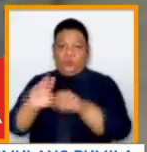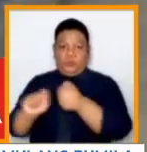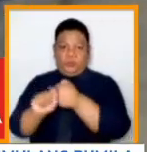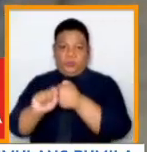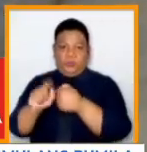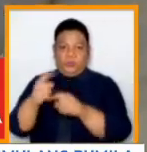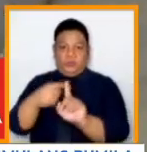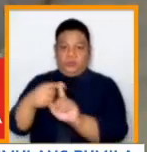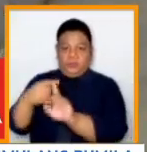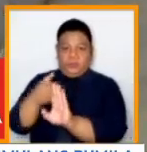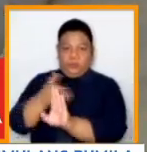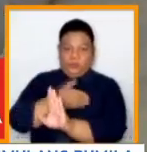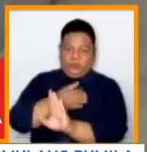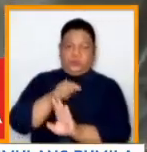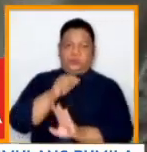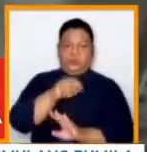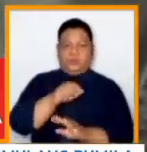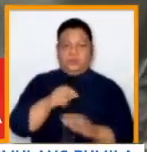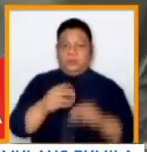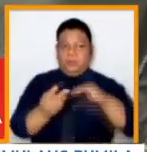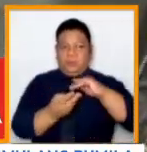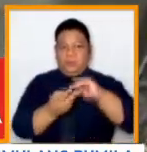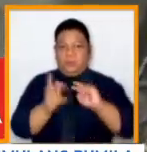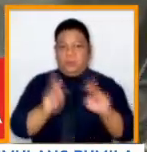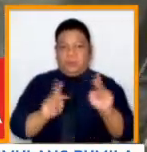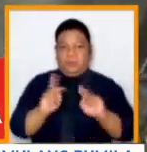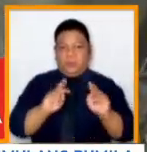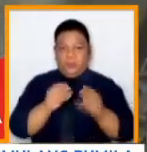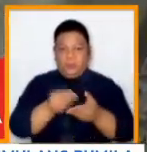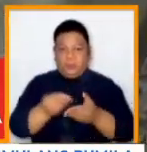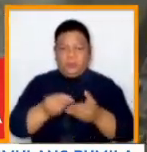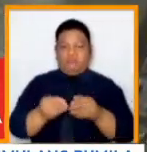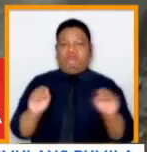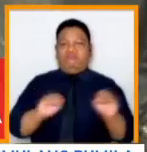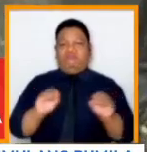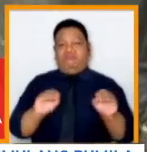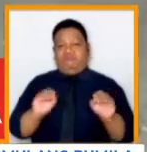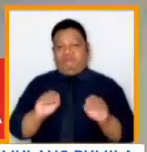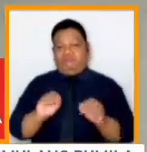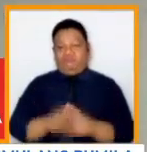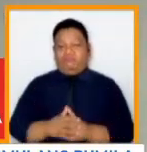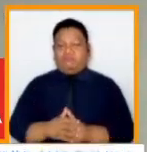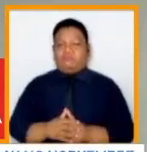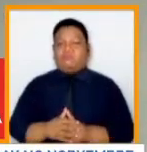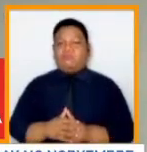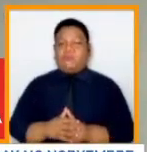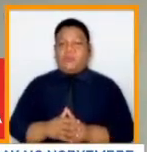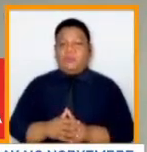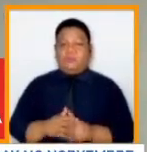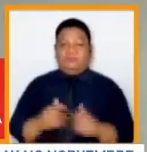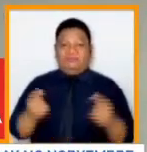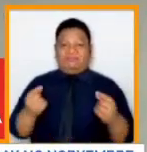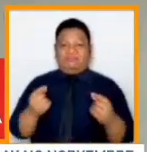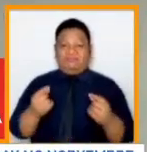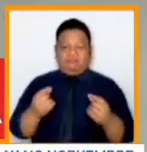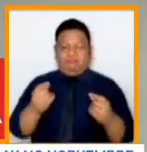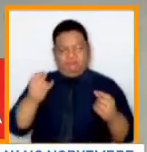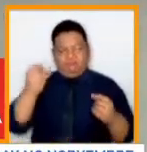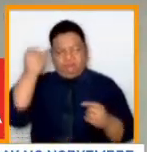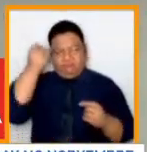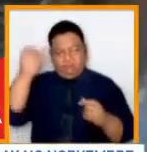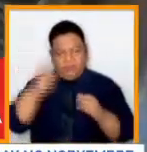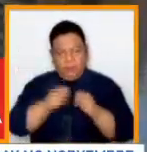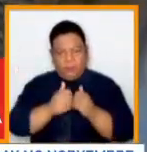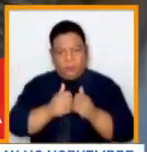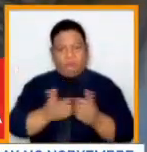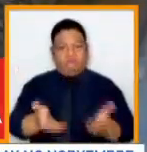kanila sa loob ng Haro Plaza na designated area para sa mga flower vendor. Kaya naman dumiskarte na lang sila na ialok ang mga panindang